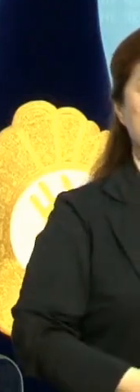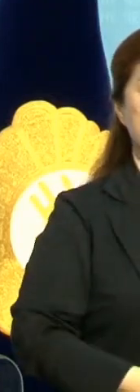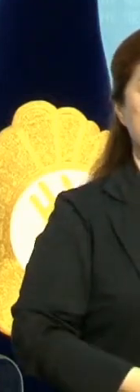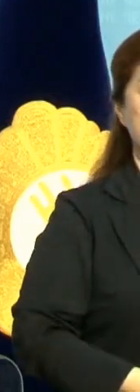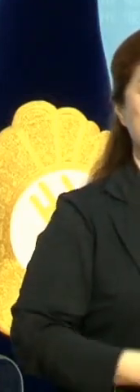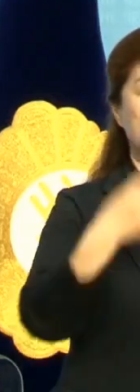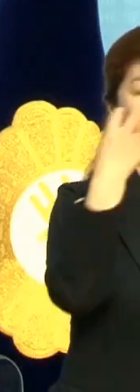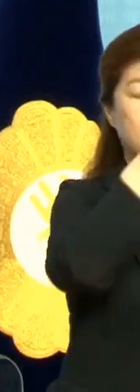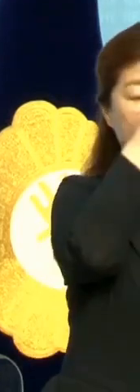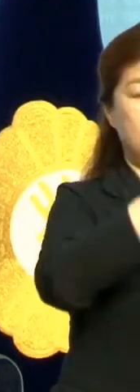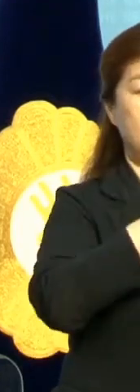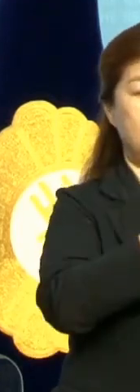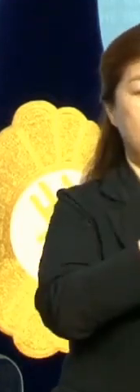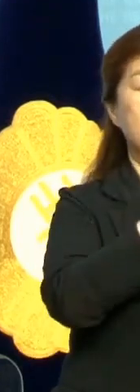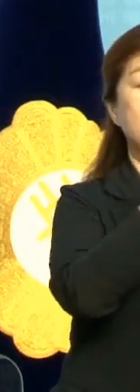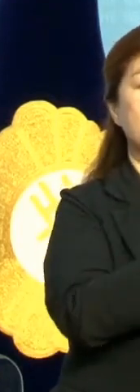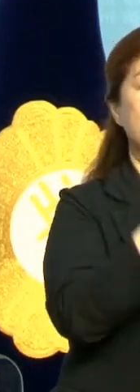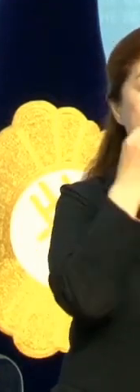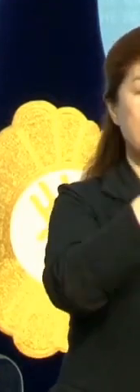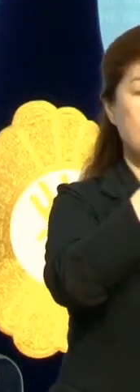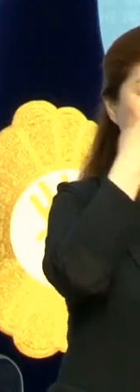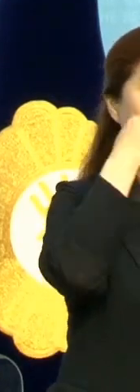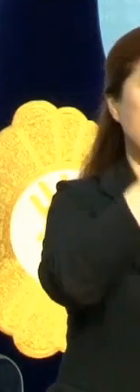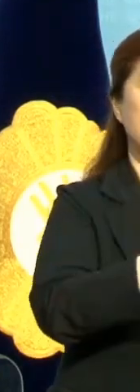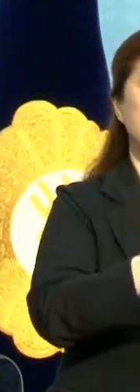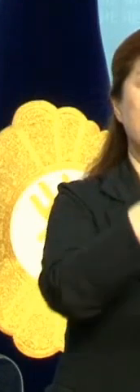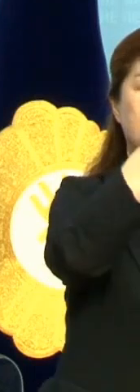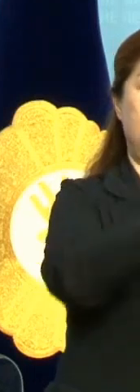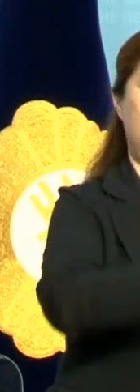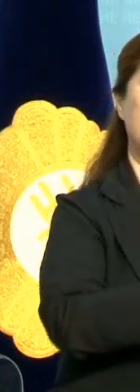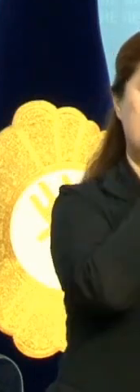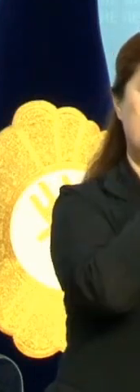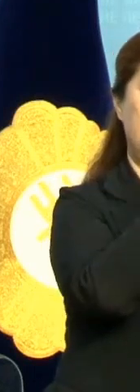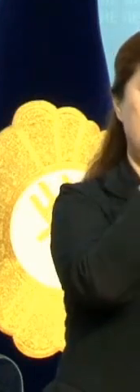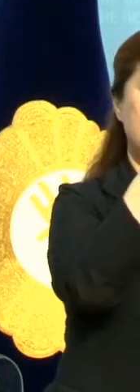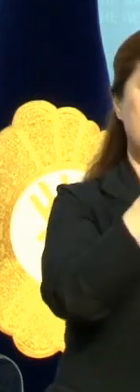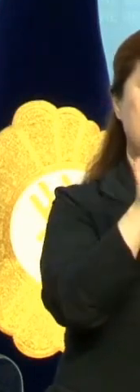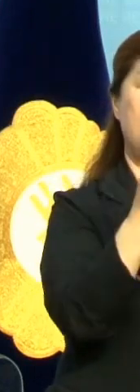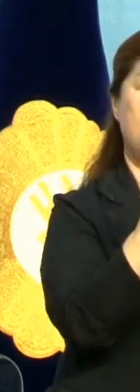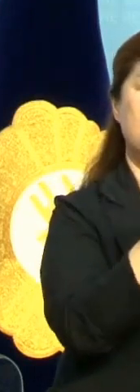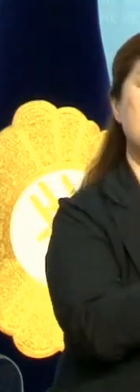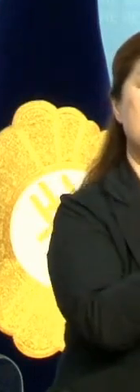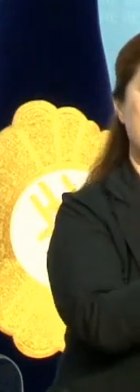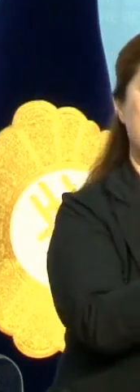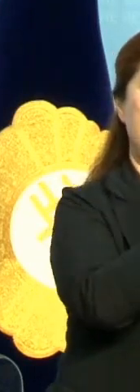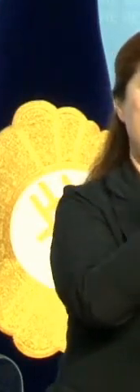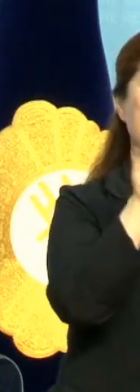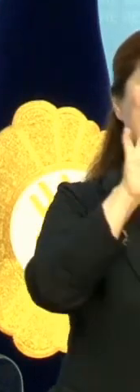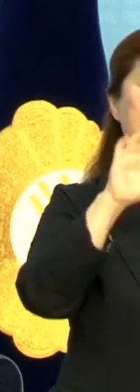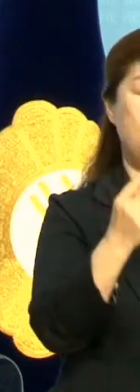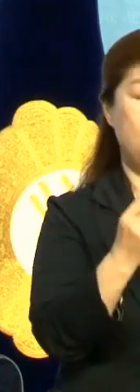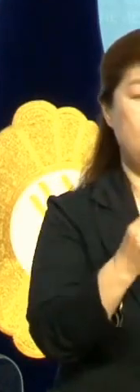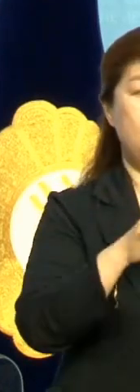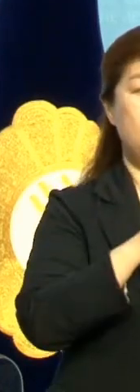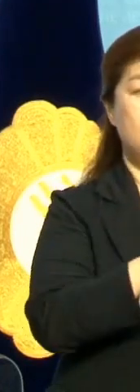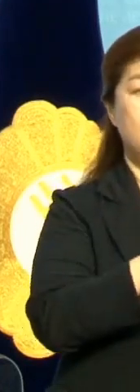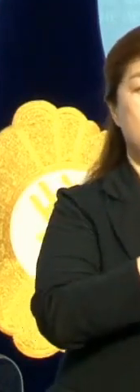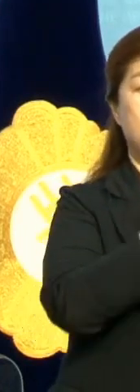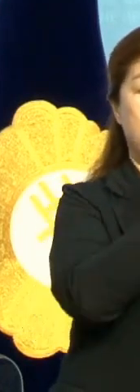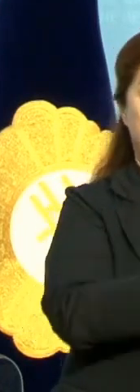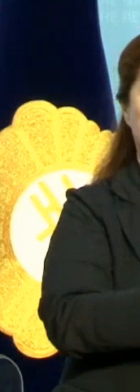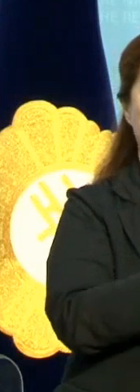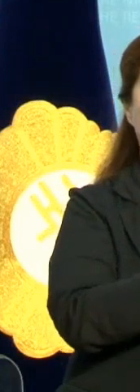검찰 수사를 통해 새롭게 밝혀진 사실들도 있습니다. 이재용 부회장이 직접 바이오젠의 CEO 조지 스캔고스를